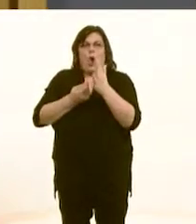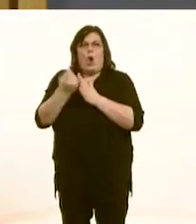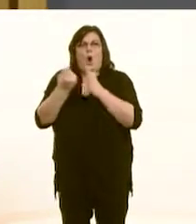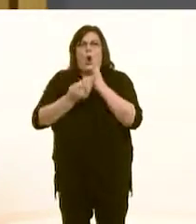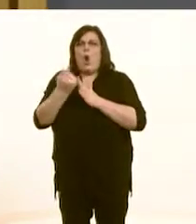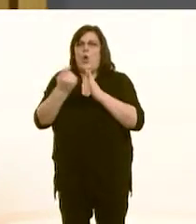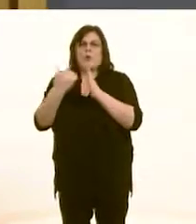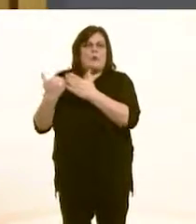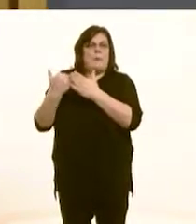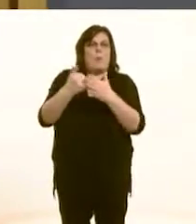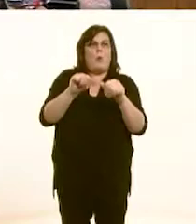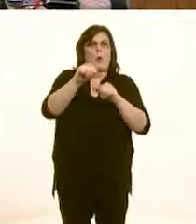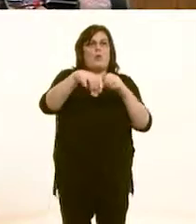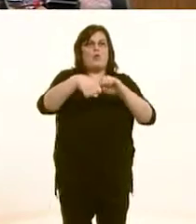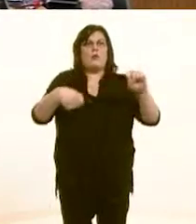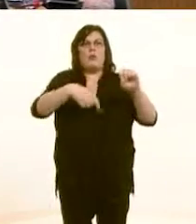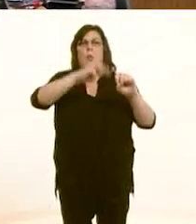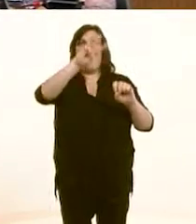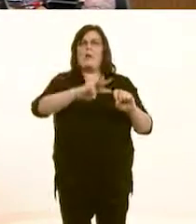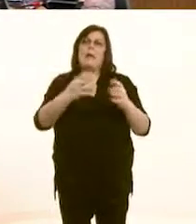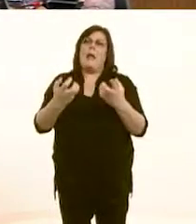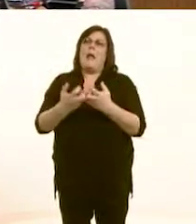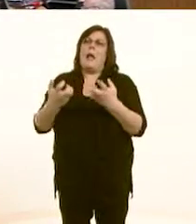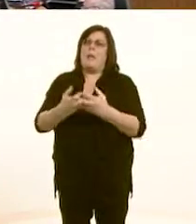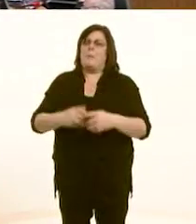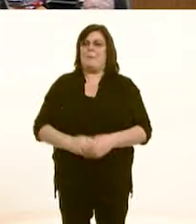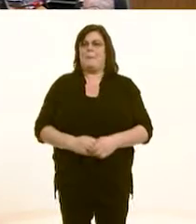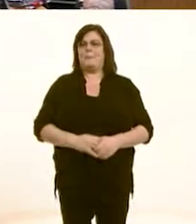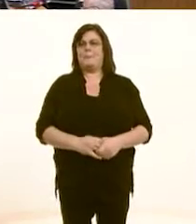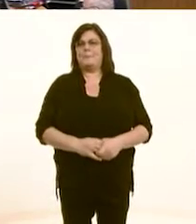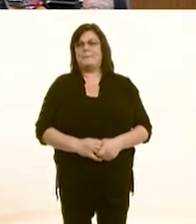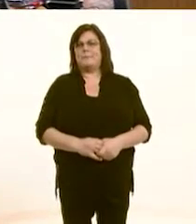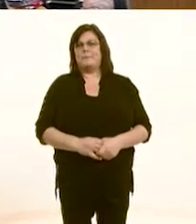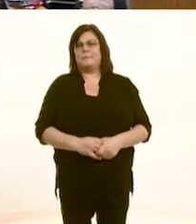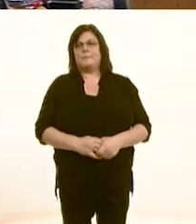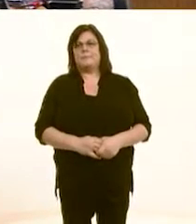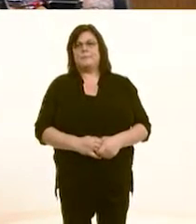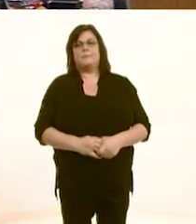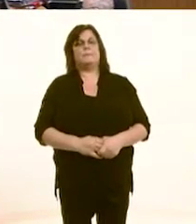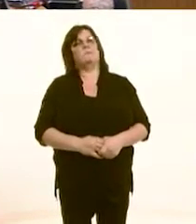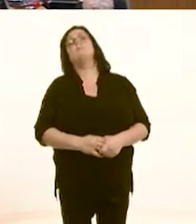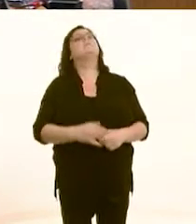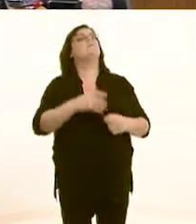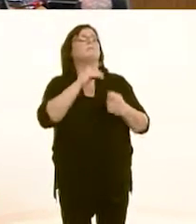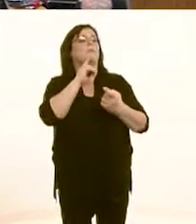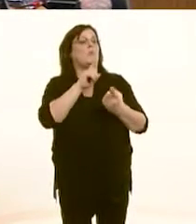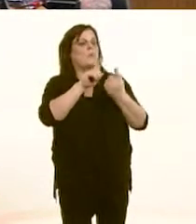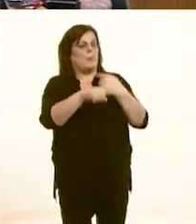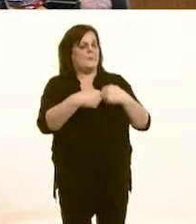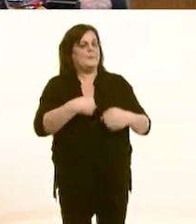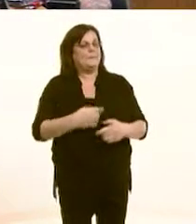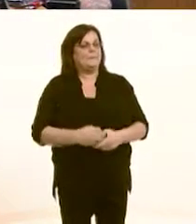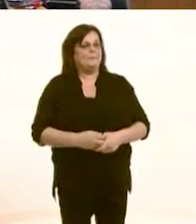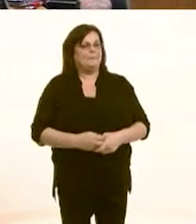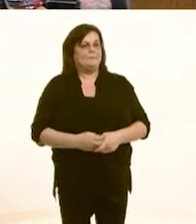gael yng Nghymru mor fuan ac sy'n bosib? Yeah. Gai ddweud wrth yr aelod, dyw hwn ddim yn effeithio Prifysgolion Cymru,